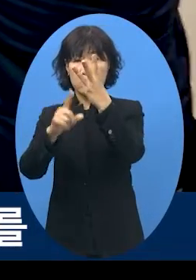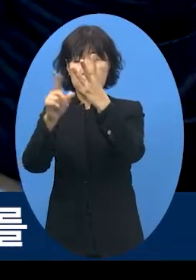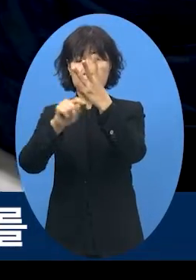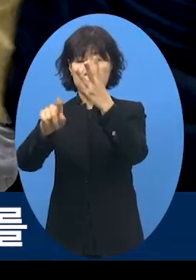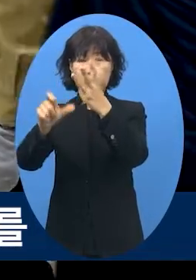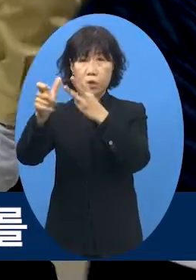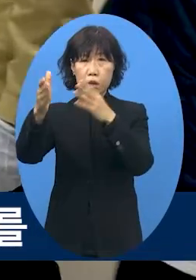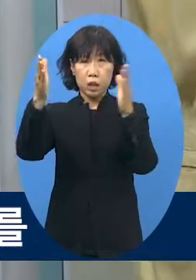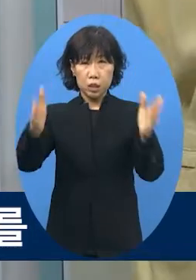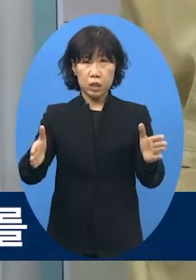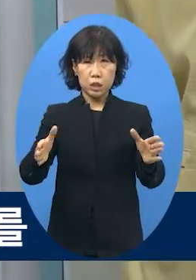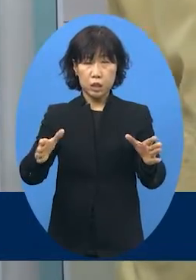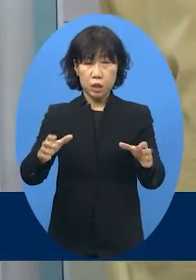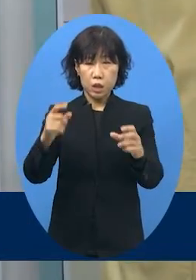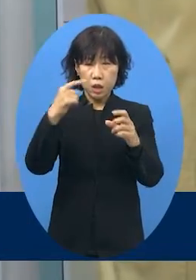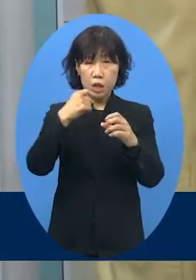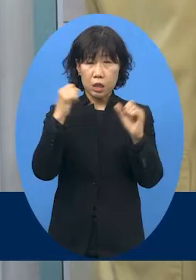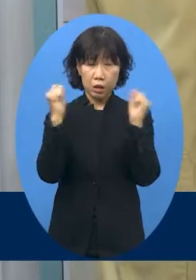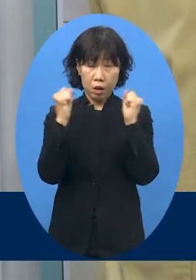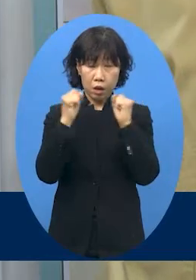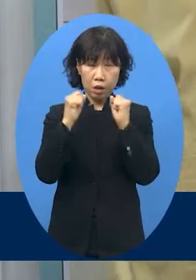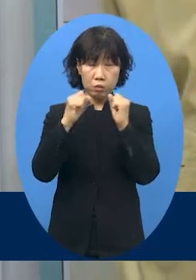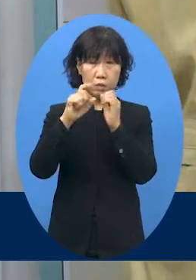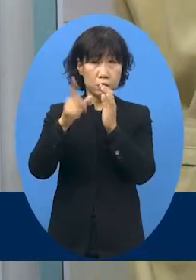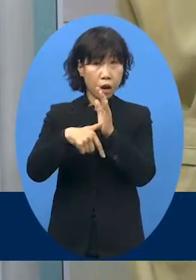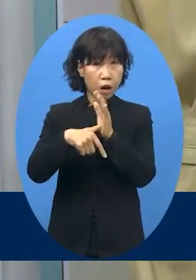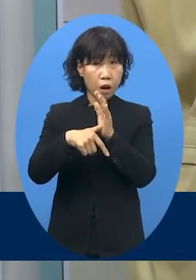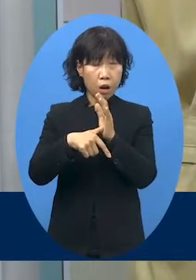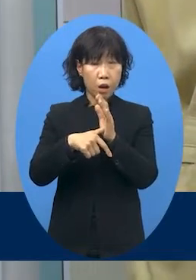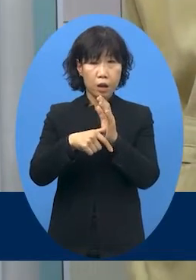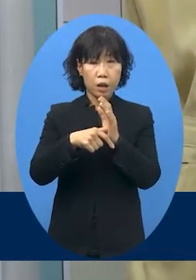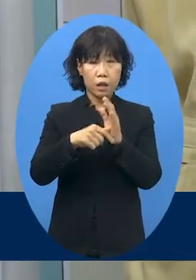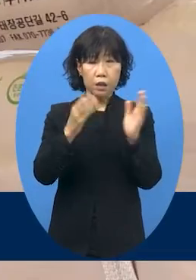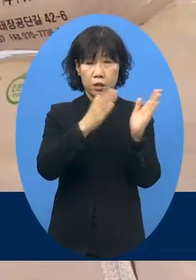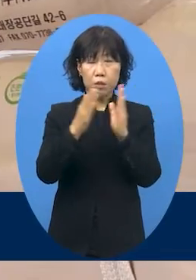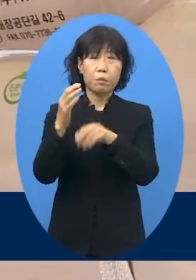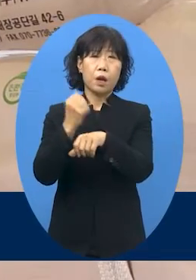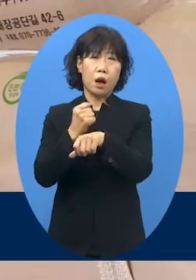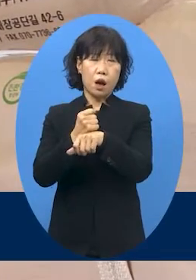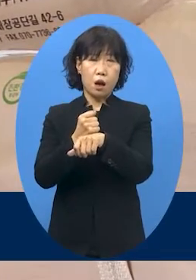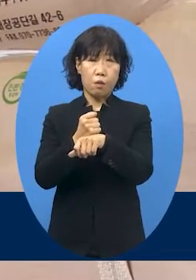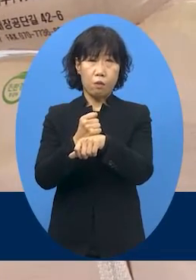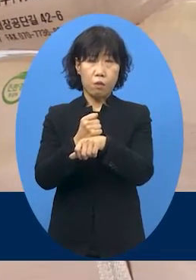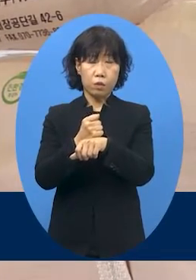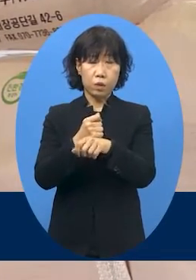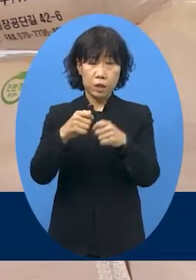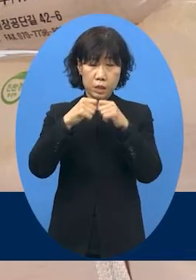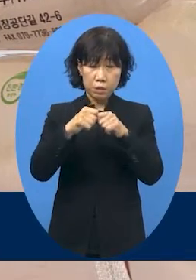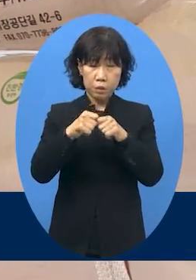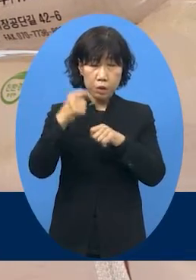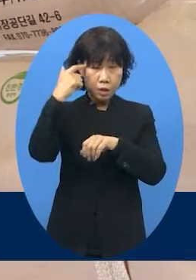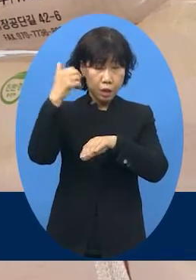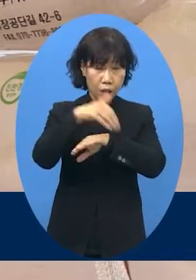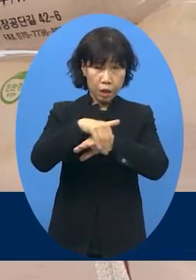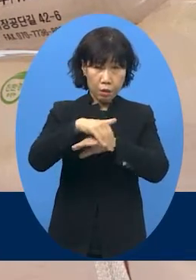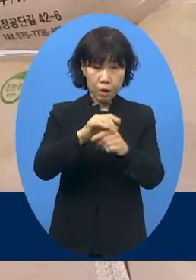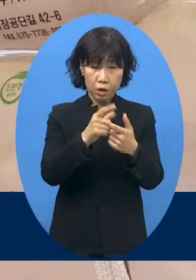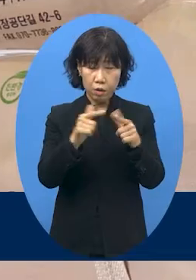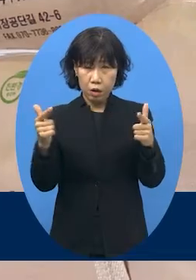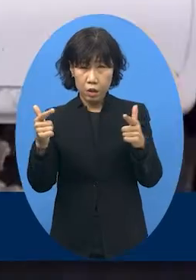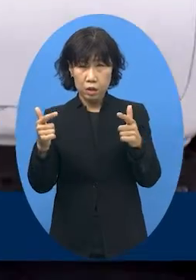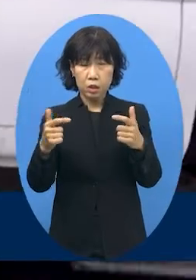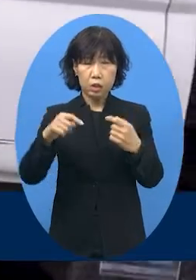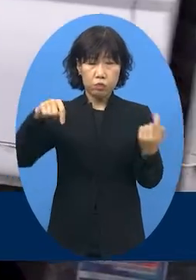2022년 3월 15일까지를 겨울철 종합 대책 기관으로 지정하고 듣게 제설에 대비에 세부적인 전략과